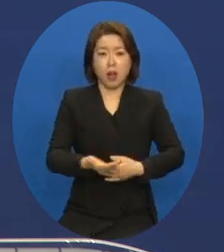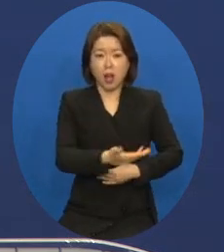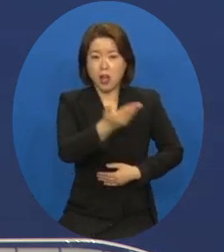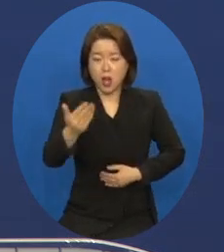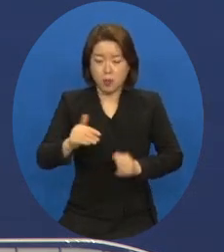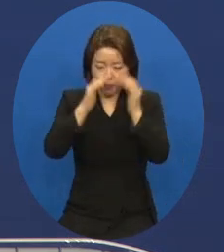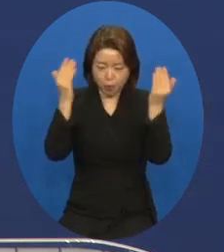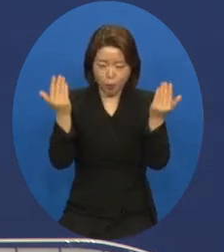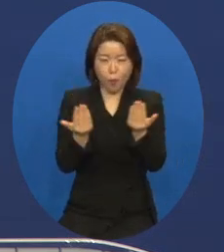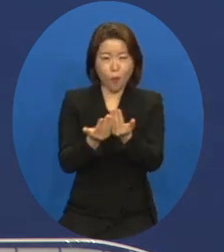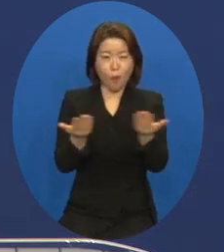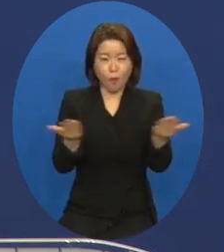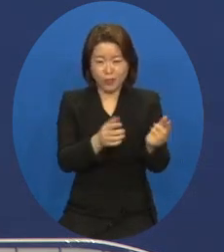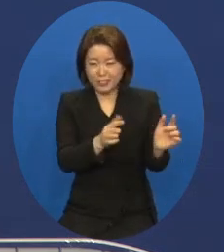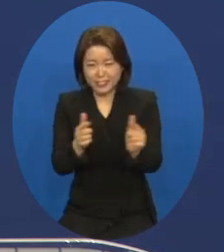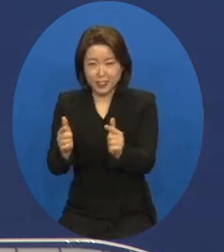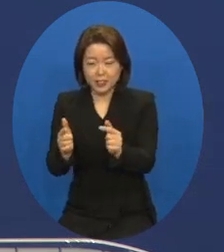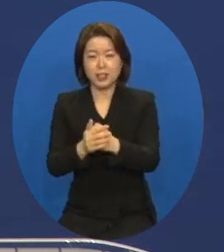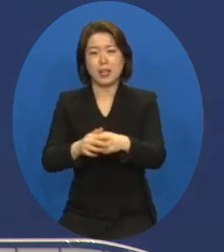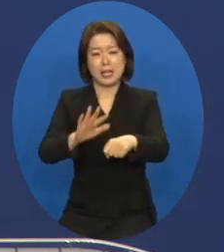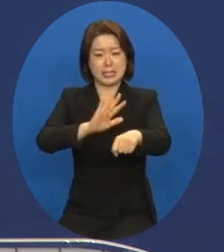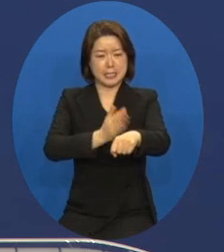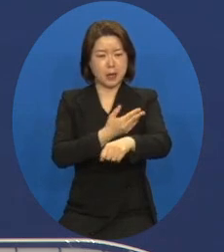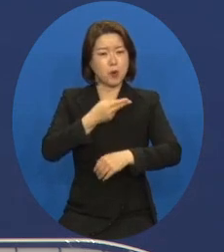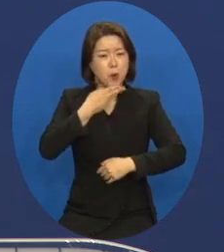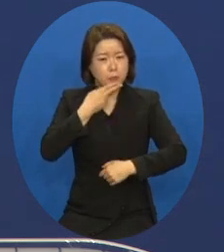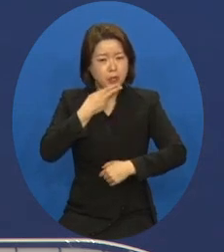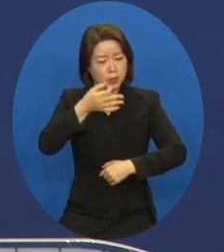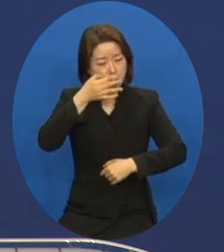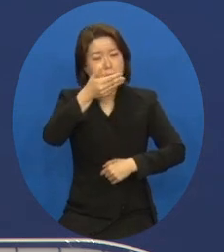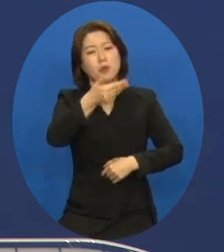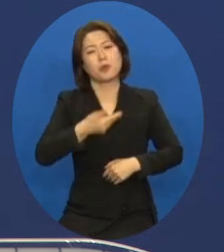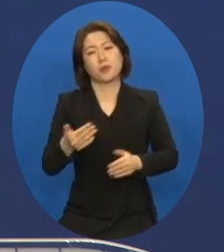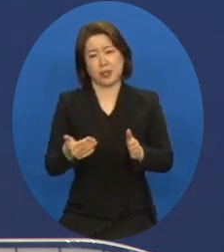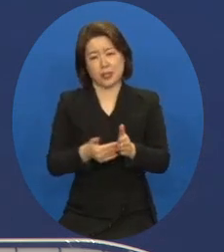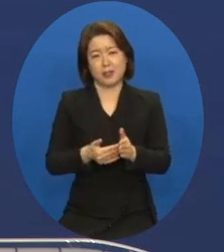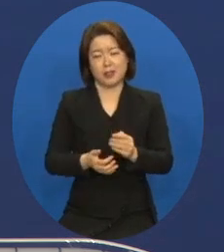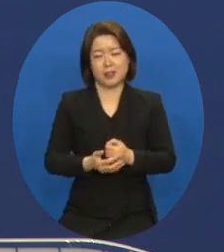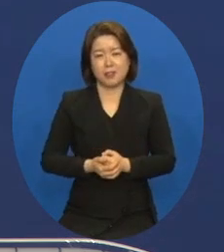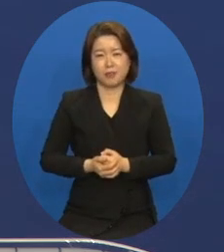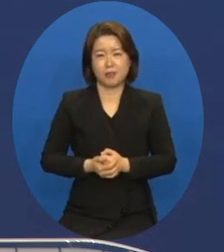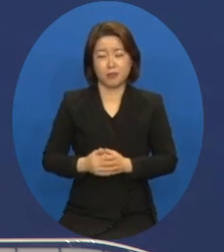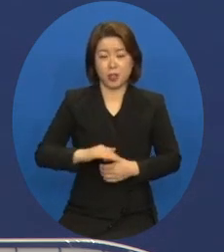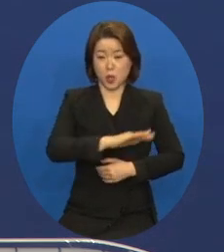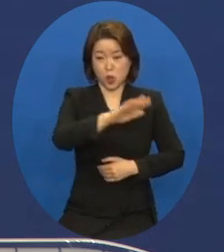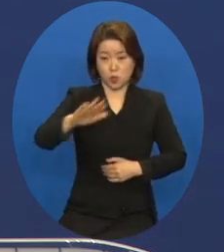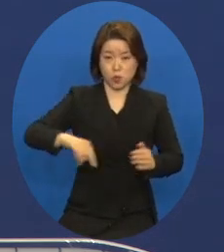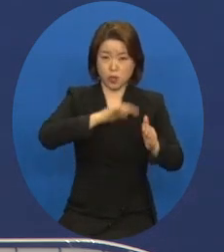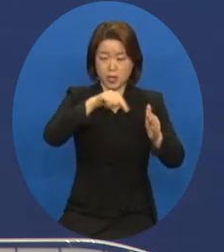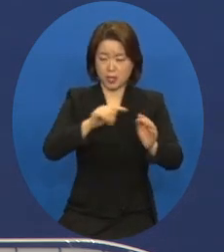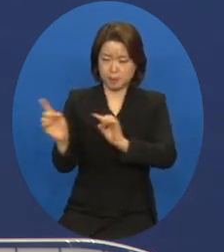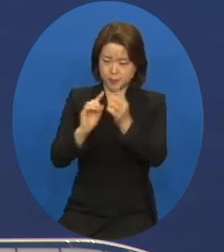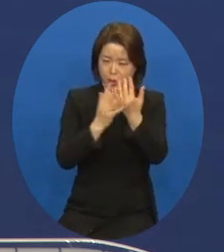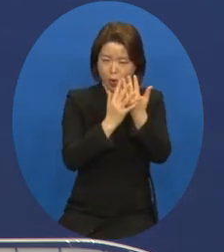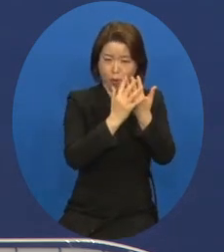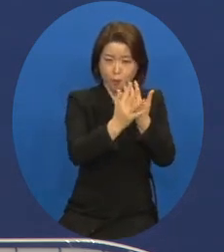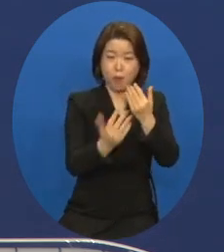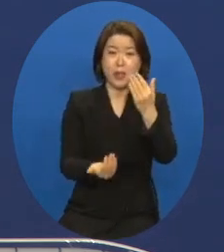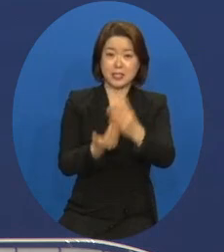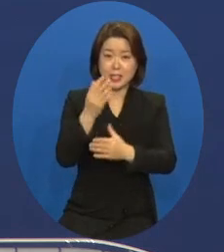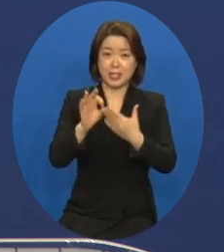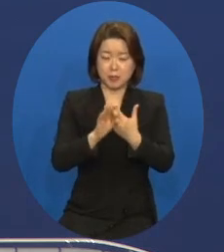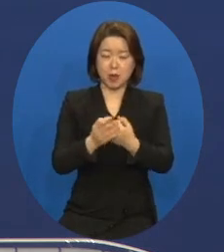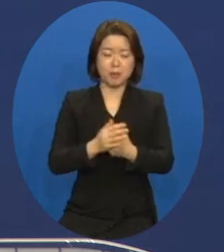모든 일에 잘못이 없음을 보여 주었습니다 우리 가운데 부흥이 일어나면 전에는